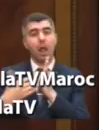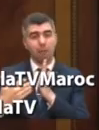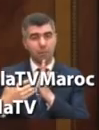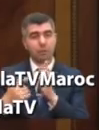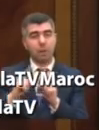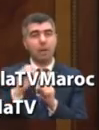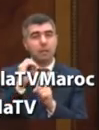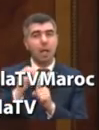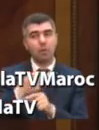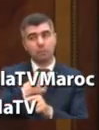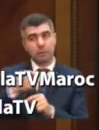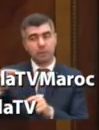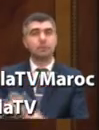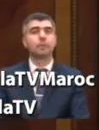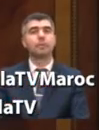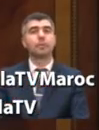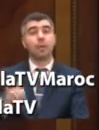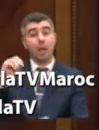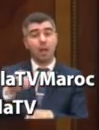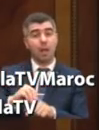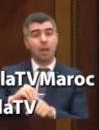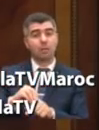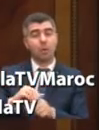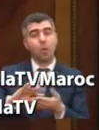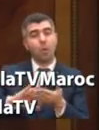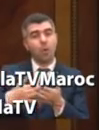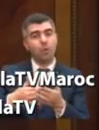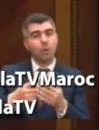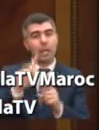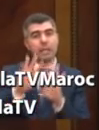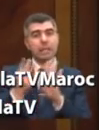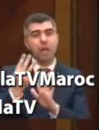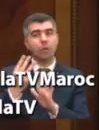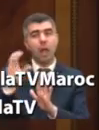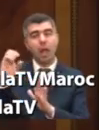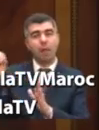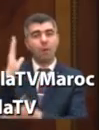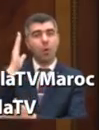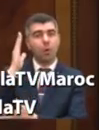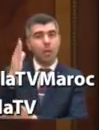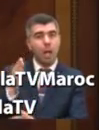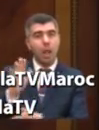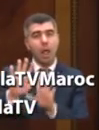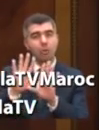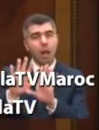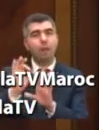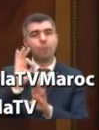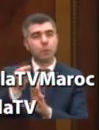الشمنظر، وكذلك قصب السكر درنا 13,000 هكتار، منها 10,000 اللي قابلة باش تقطع.